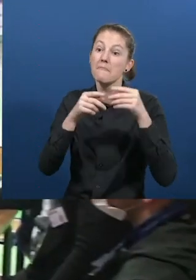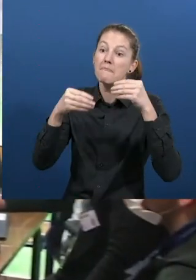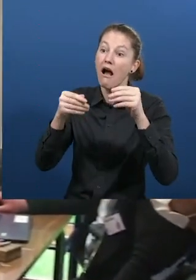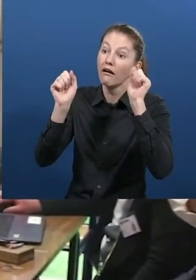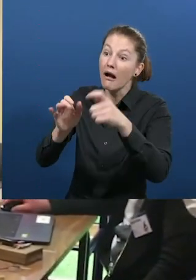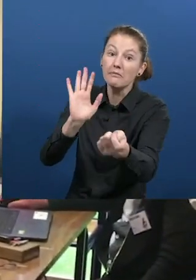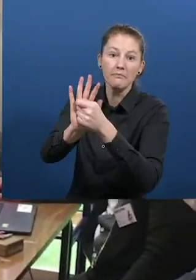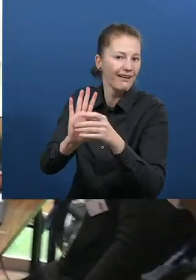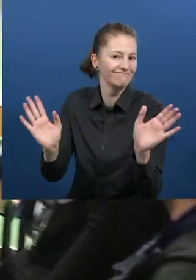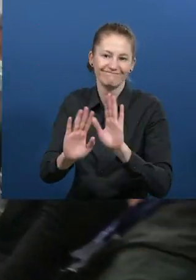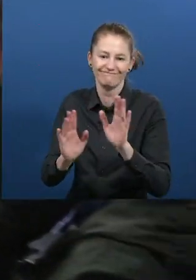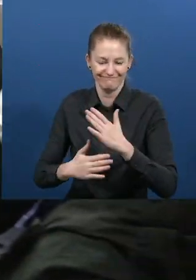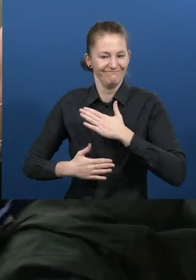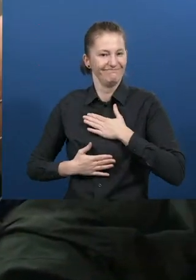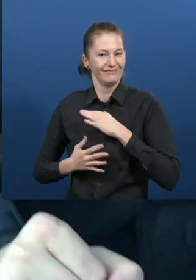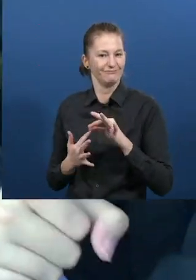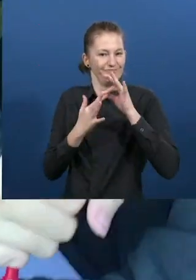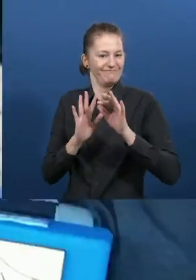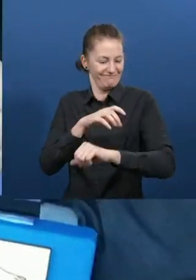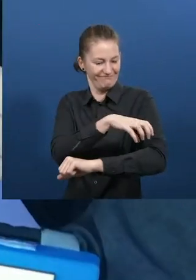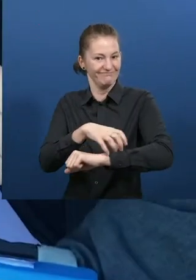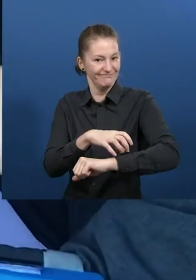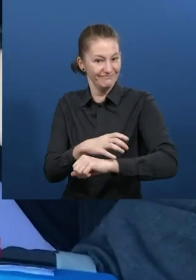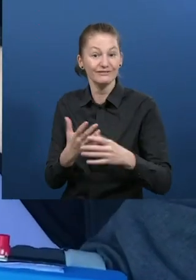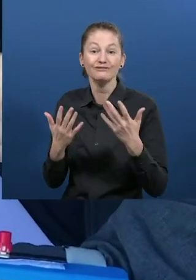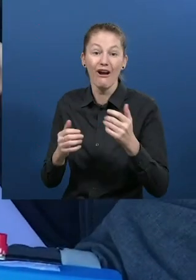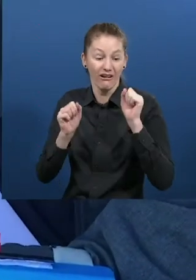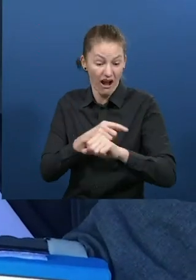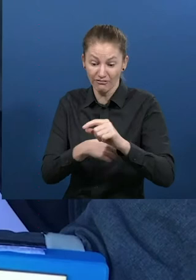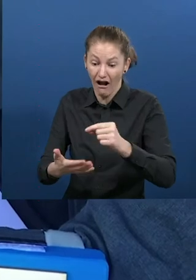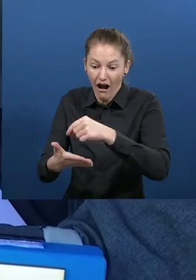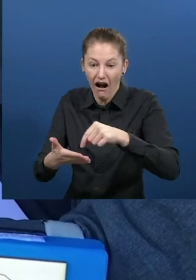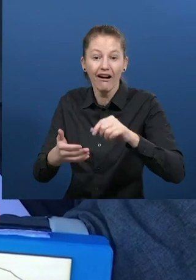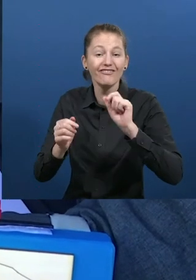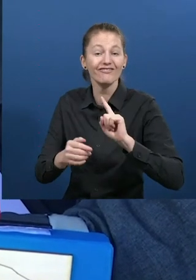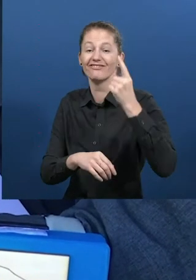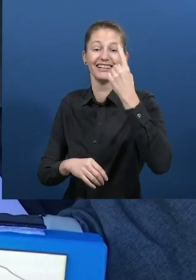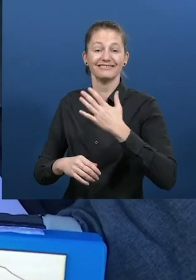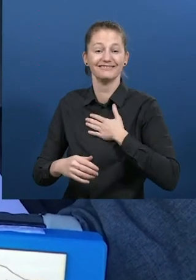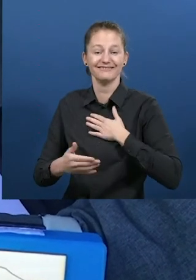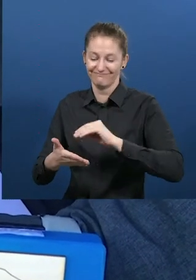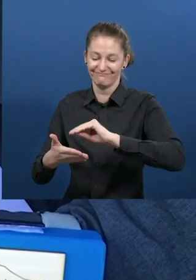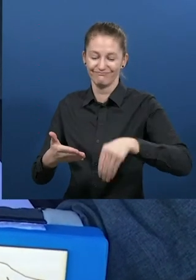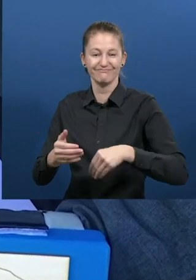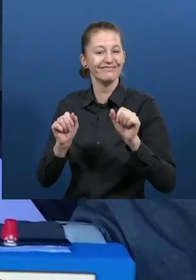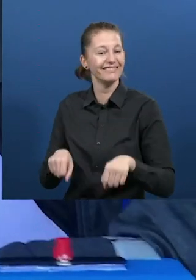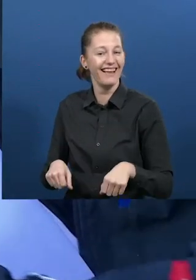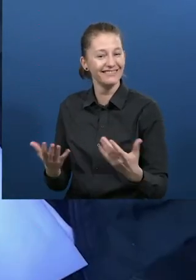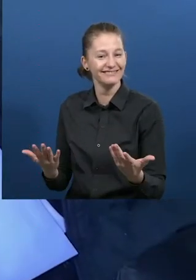motorisée n'existe pas dans le commerce. On a pu travailler sur un modèle fonctionnel où j'ai pu signer mon premier